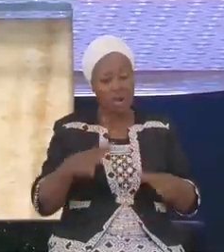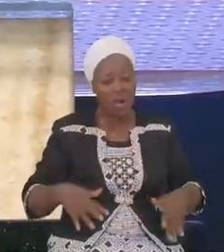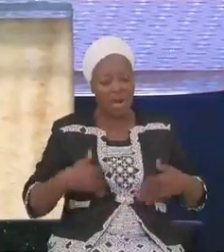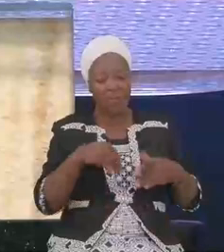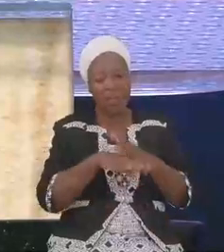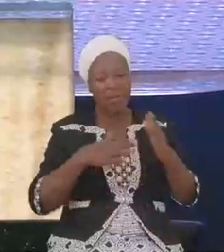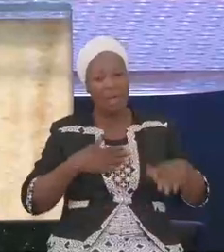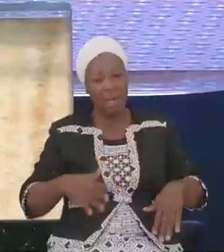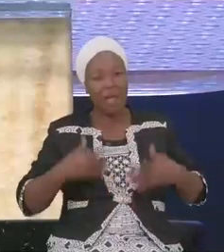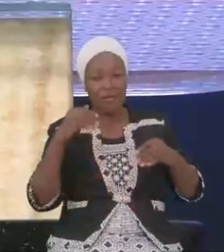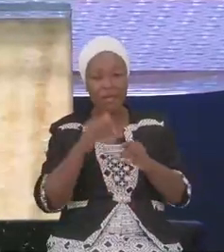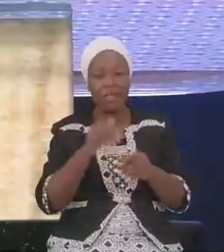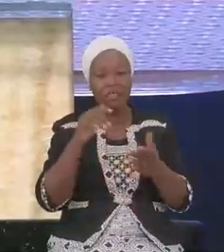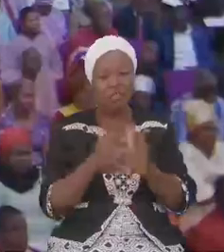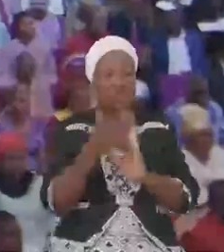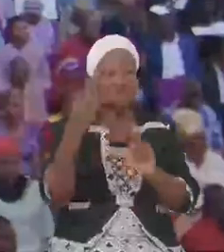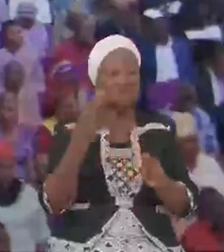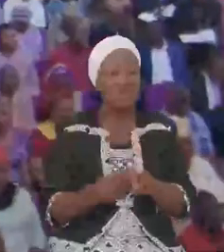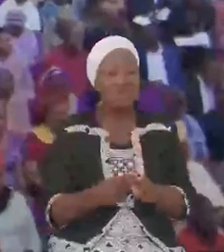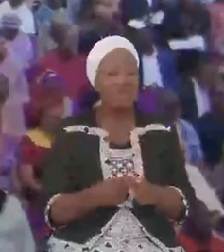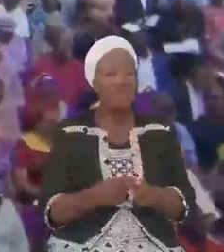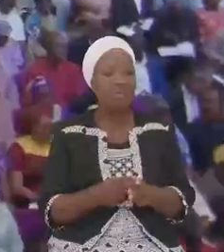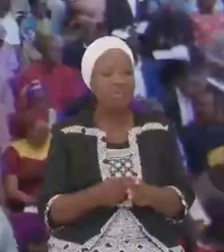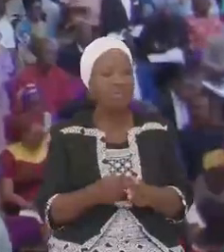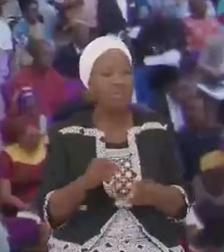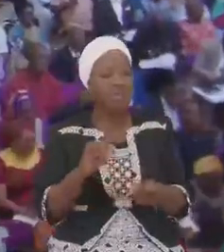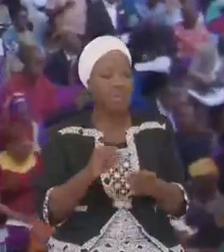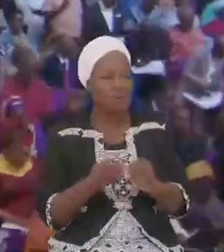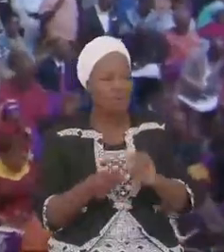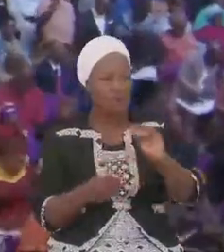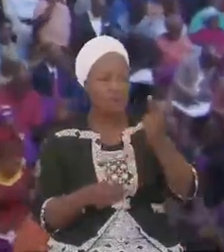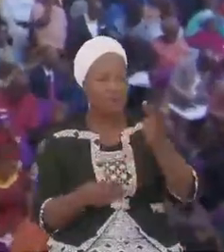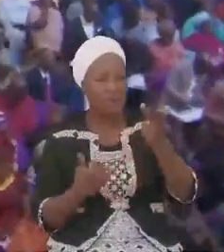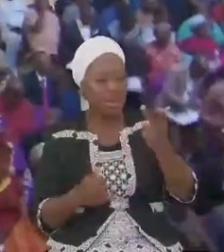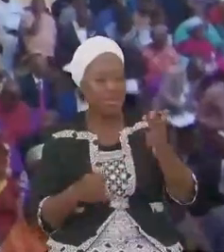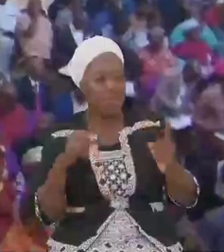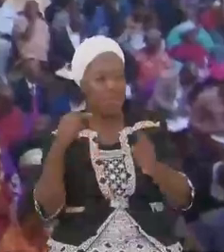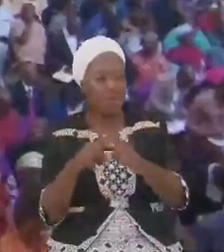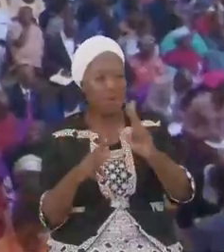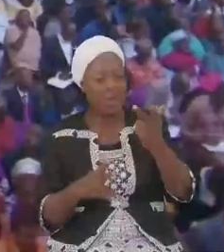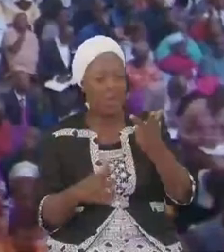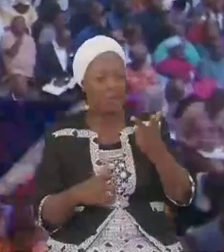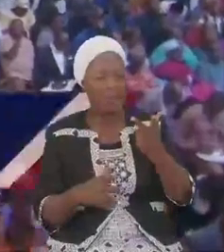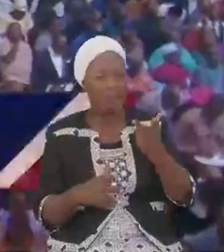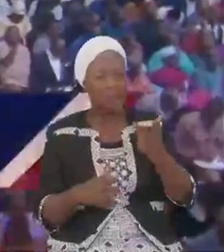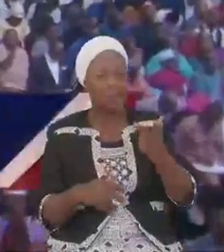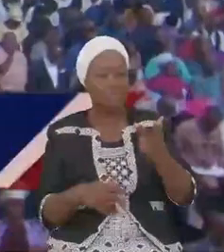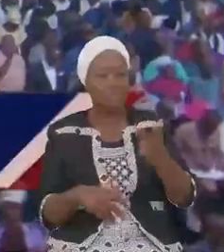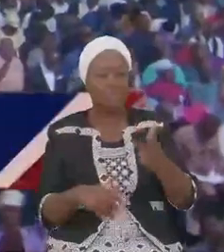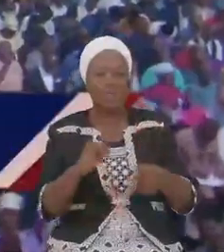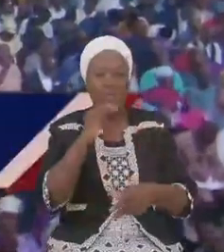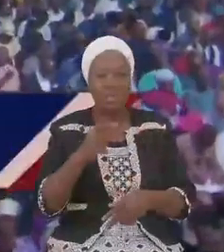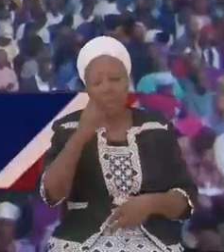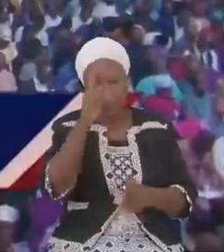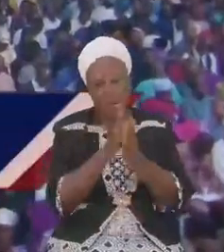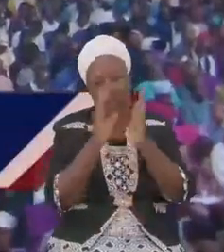vie, au nom de Jésus-Christ. Troisième point maintenant, c'est la